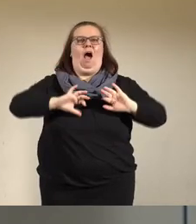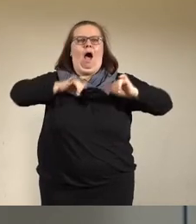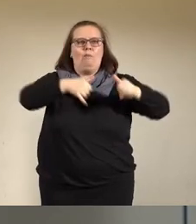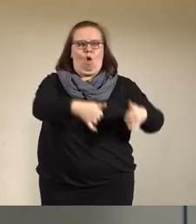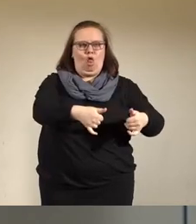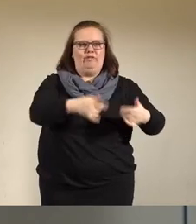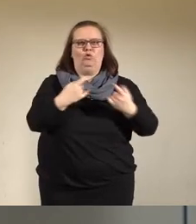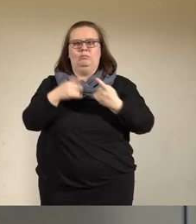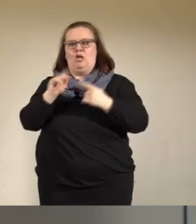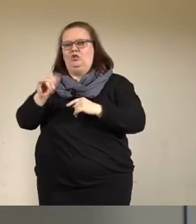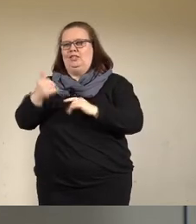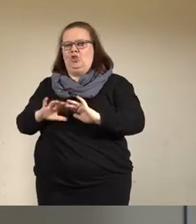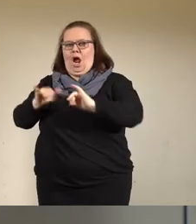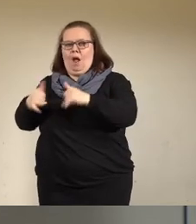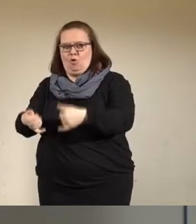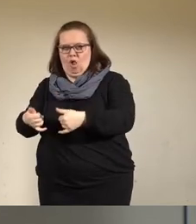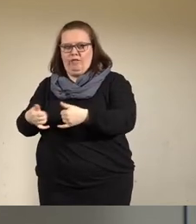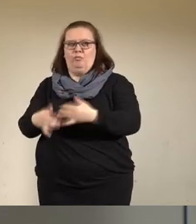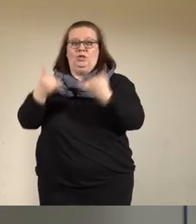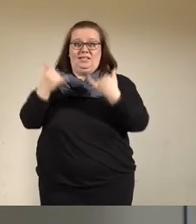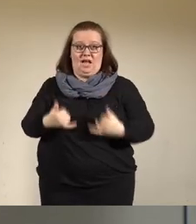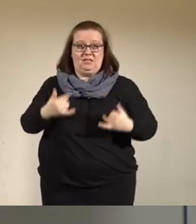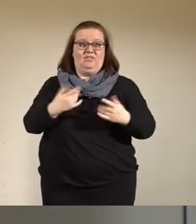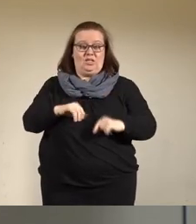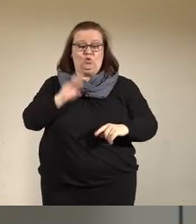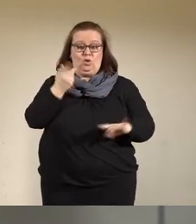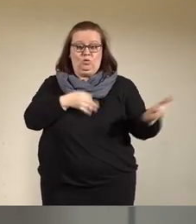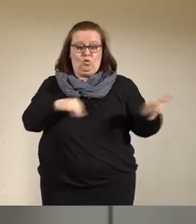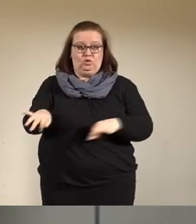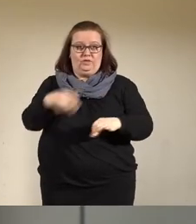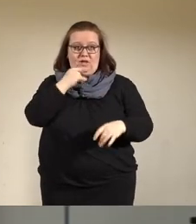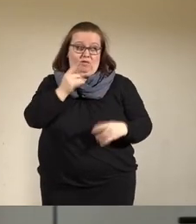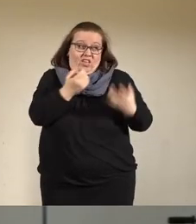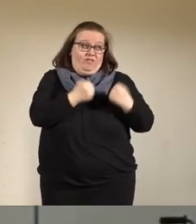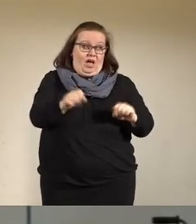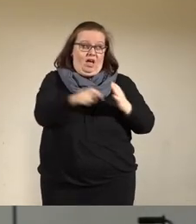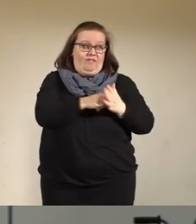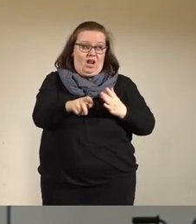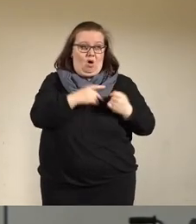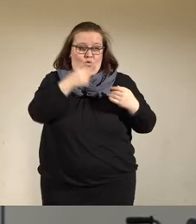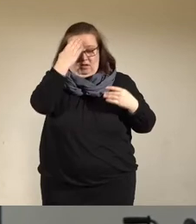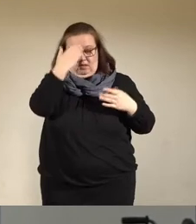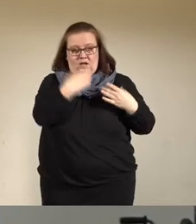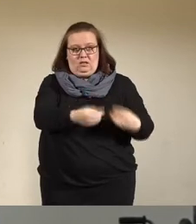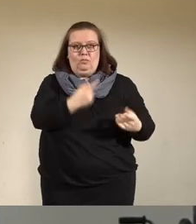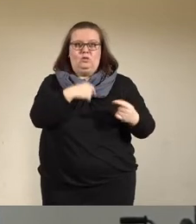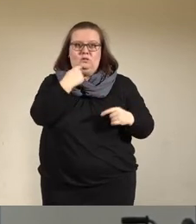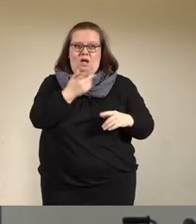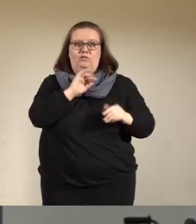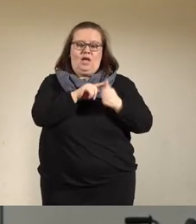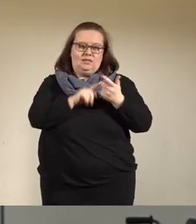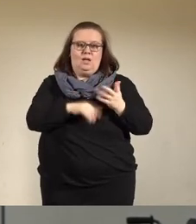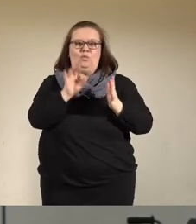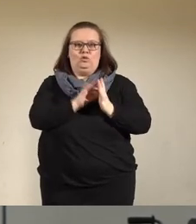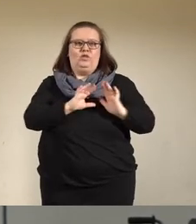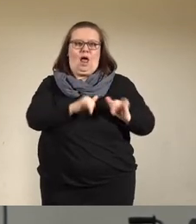und anderen nicht. Dann muss man wirklich jetzt, auch wenn man das so durchziehen will, aber die Freien Wähler können schlicht und einfach zur Kenntnis nehmen, dass da steht, einzelnen